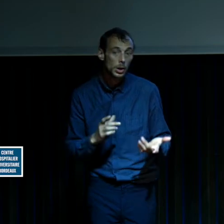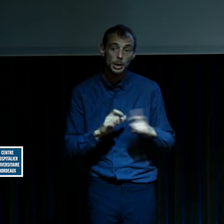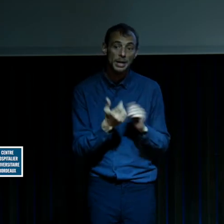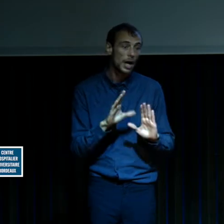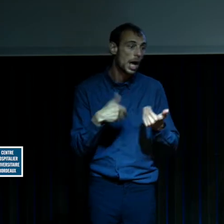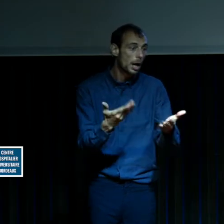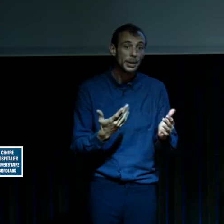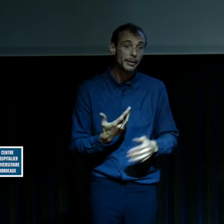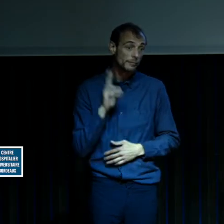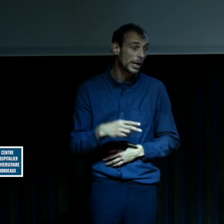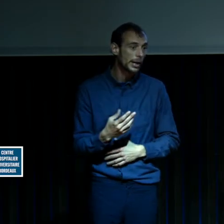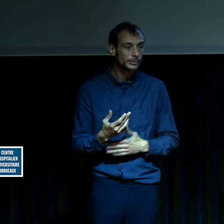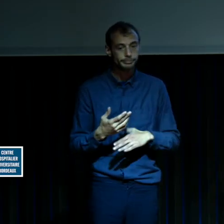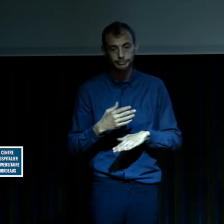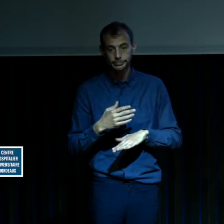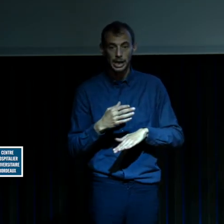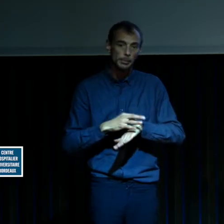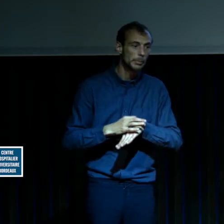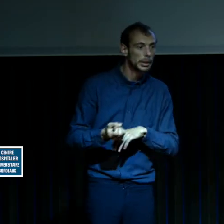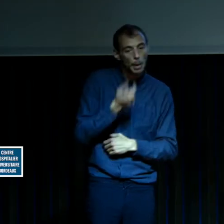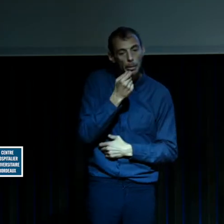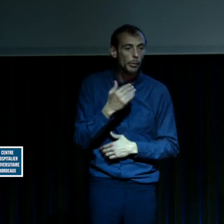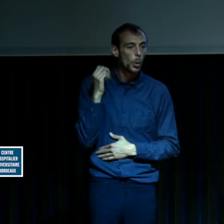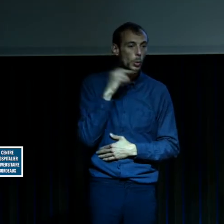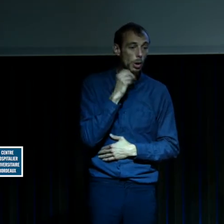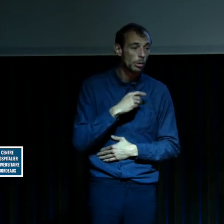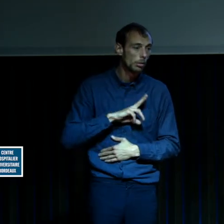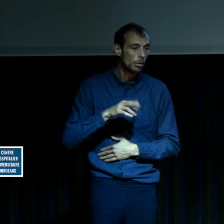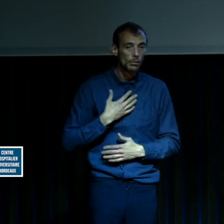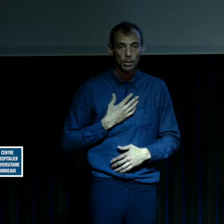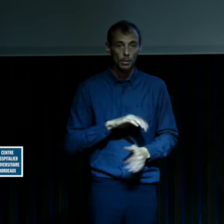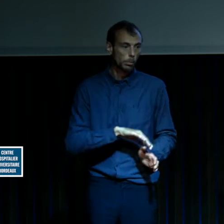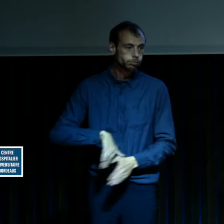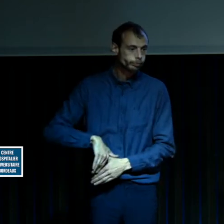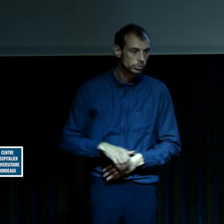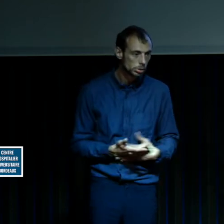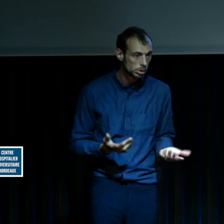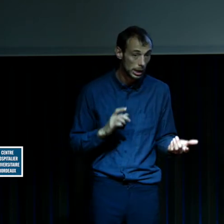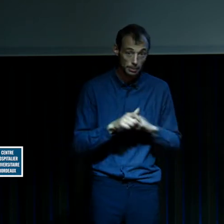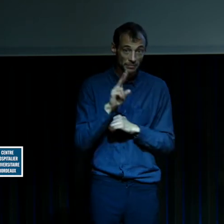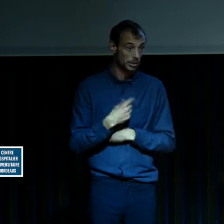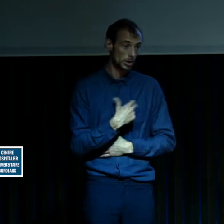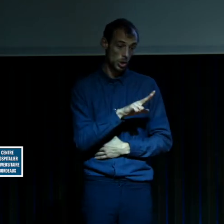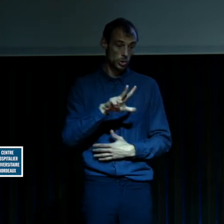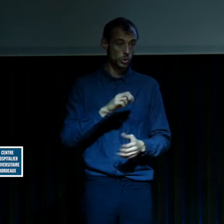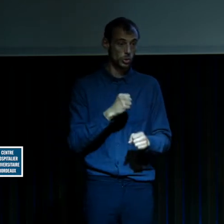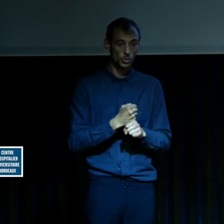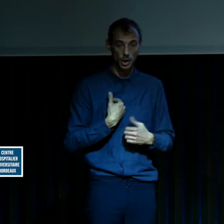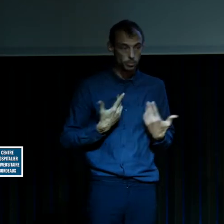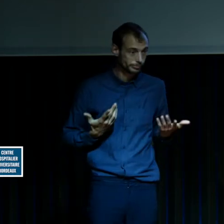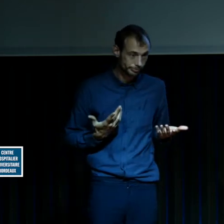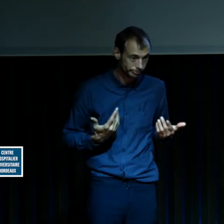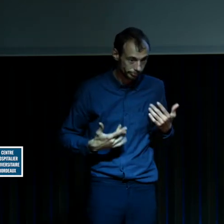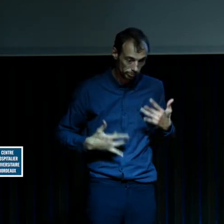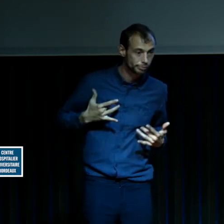dessus quoi. Donc à 33 ans je suis devenue handicapée avec séquelles et